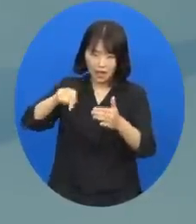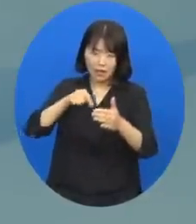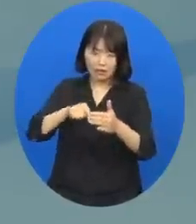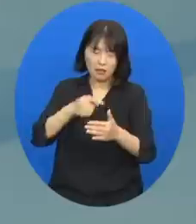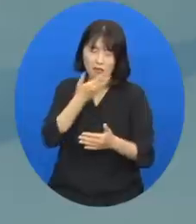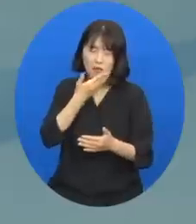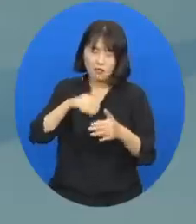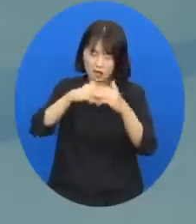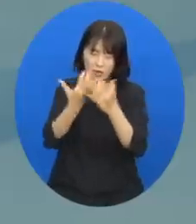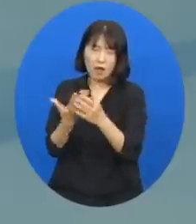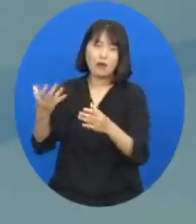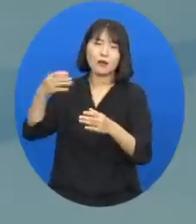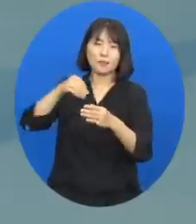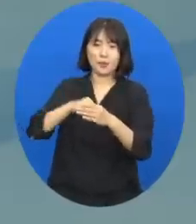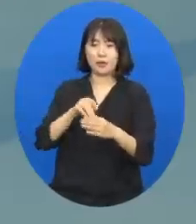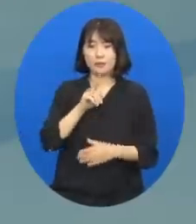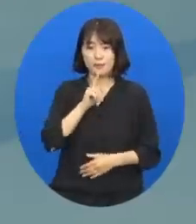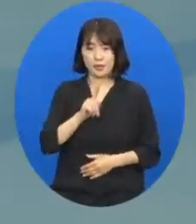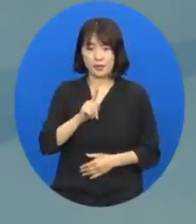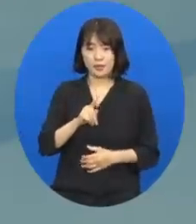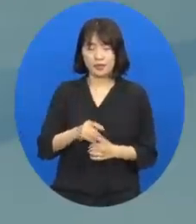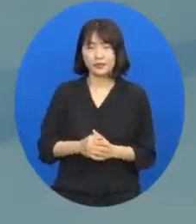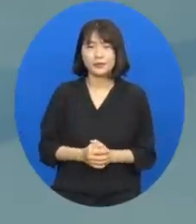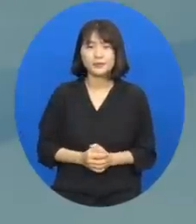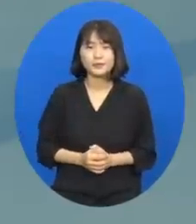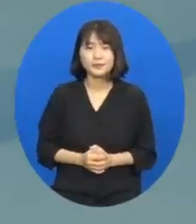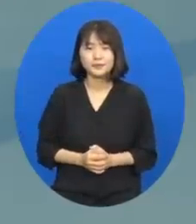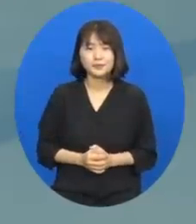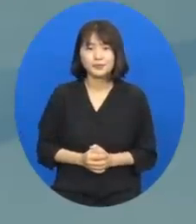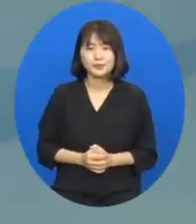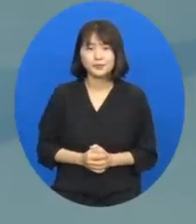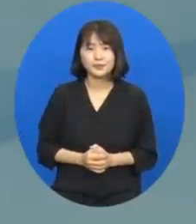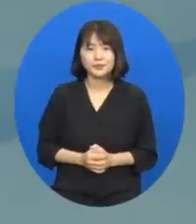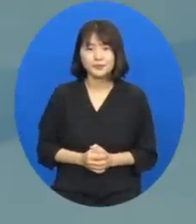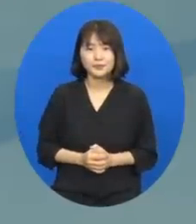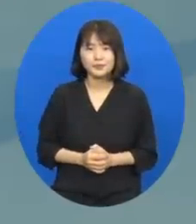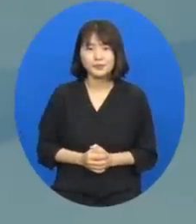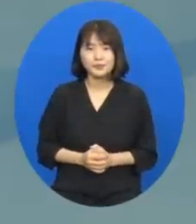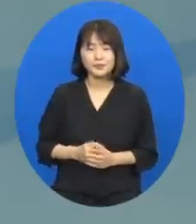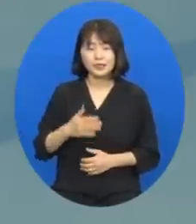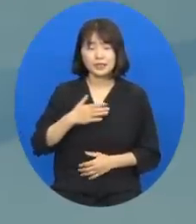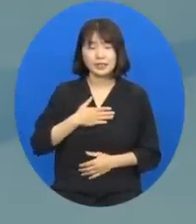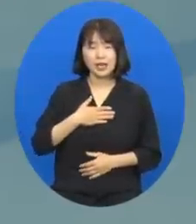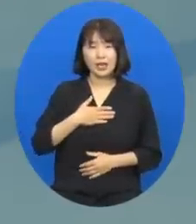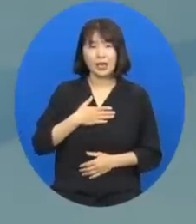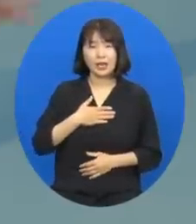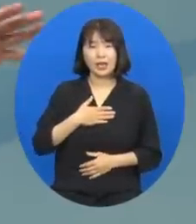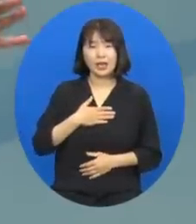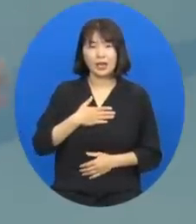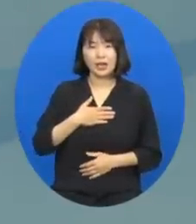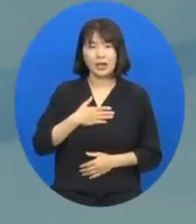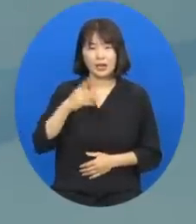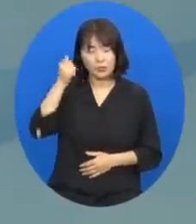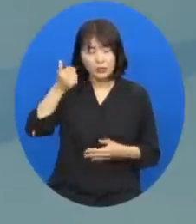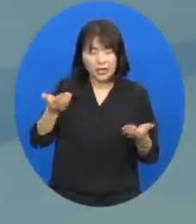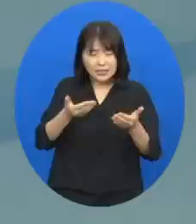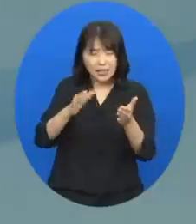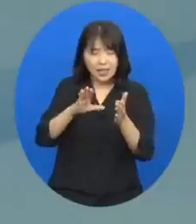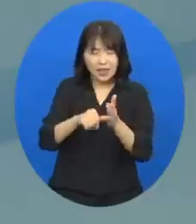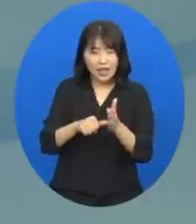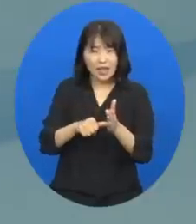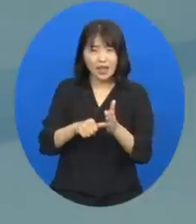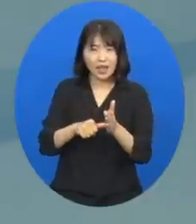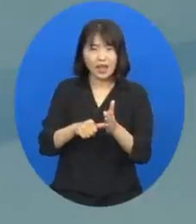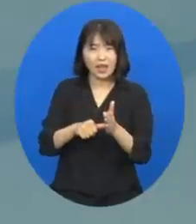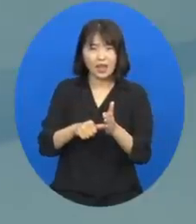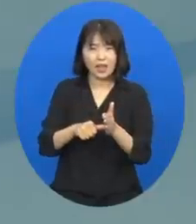먹던지 아니면 대체 먹을 때가 있어요 그때 무슨 생각이 든 지 아세요 비타민과 같이 어떤 하나만 먹으면 그 식사가 대표되는 그렇게 하나 있음